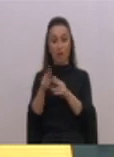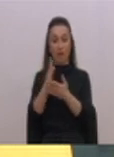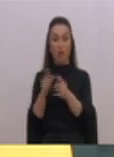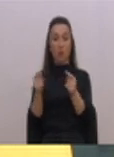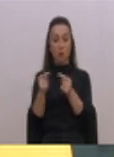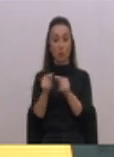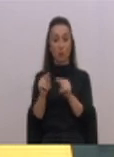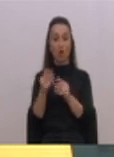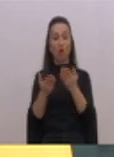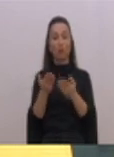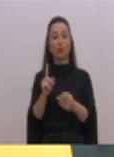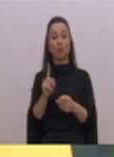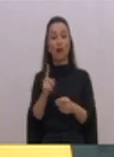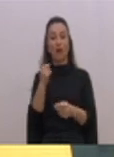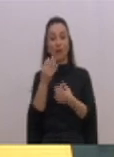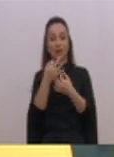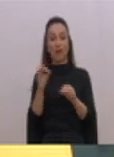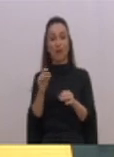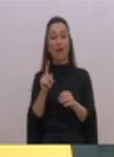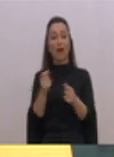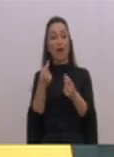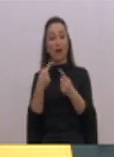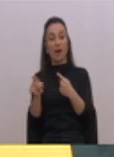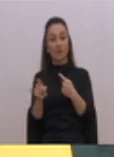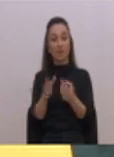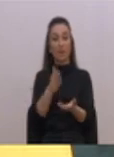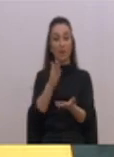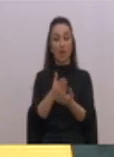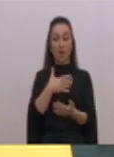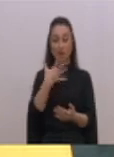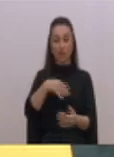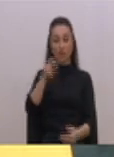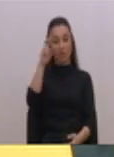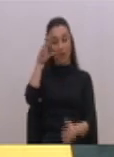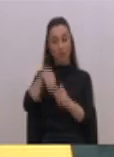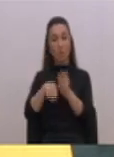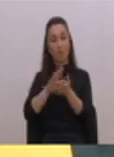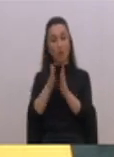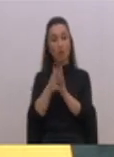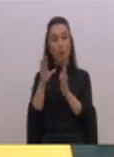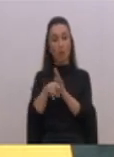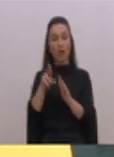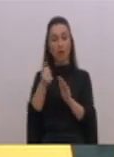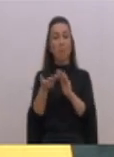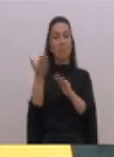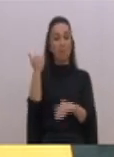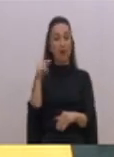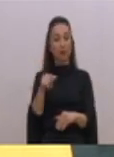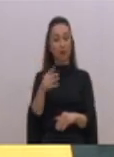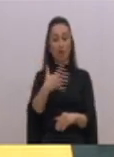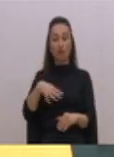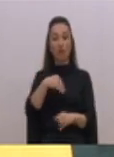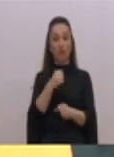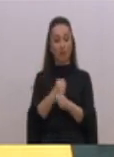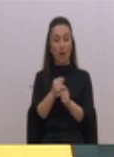ზუსტად თუ რა დემოკრატიაში რა განსხვავება არის ჩვენი ხელისუფლების პირობებში და მაშინ. ჩვენ